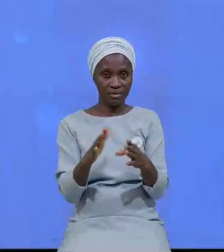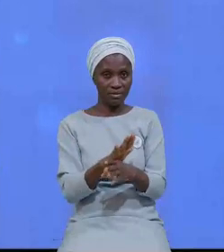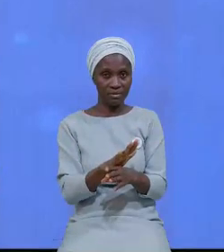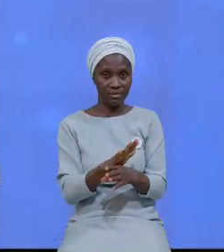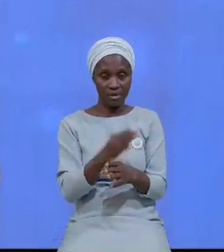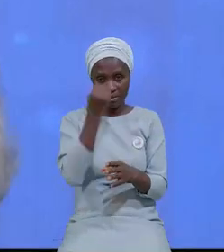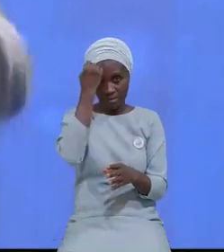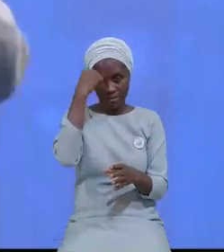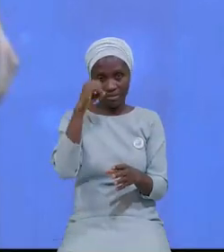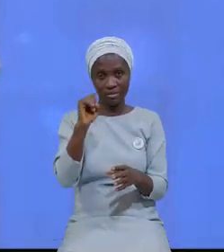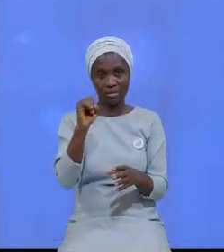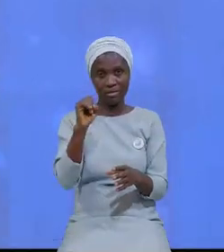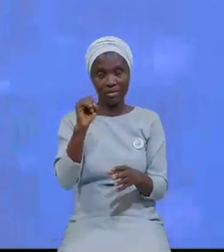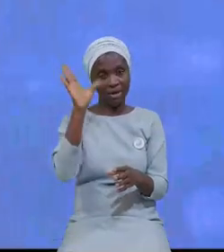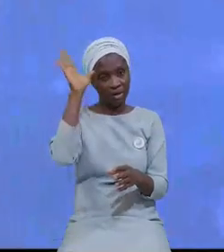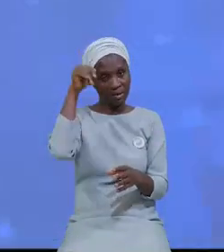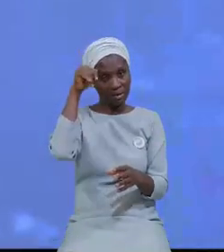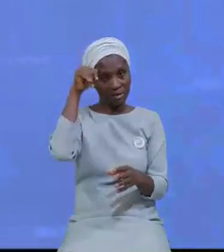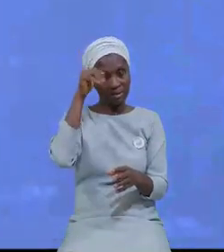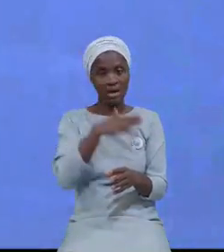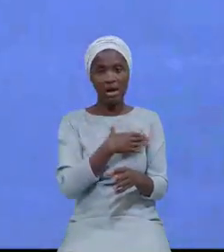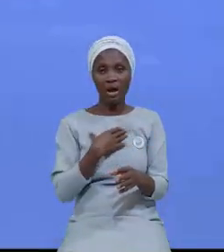pécheur désobéissant